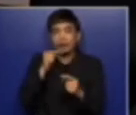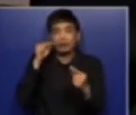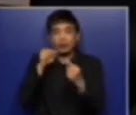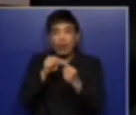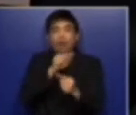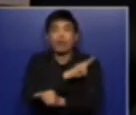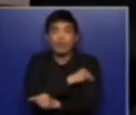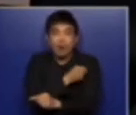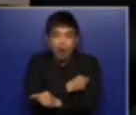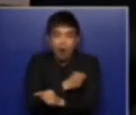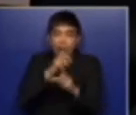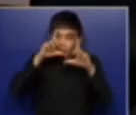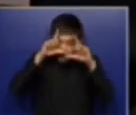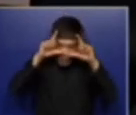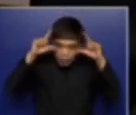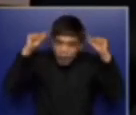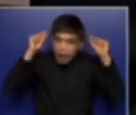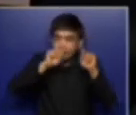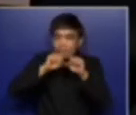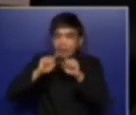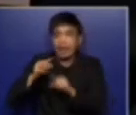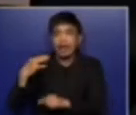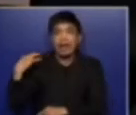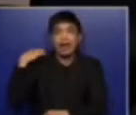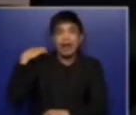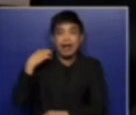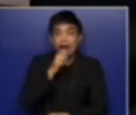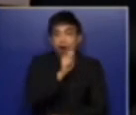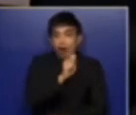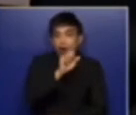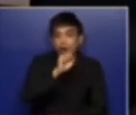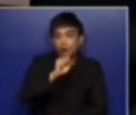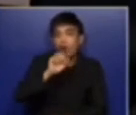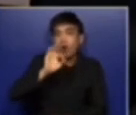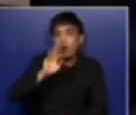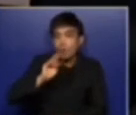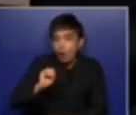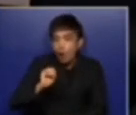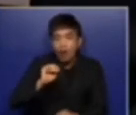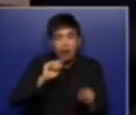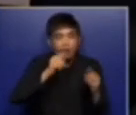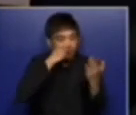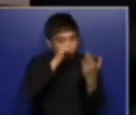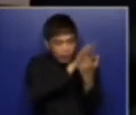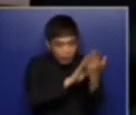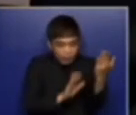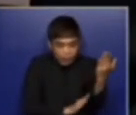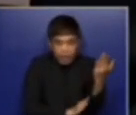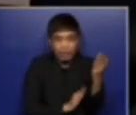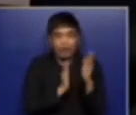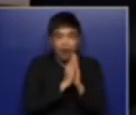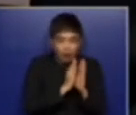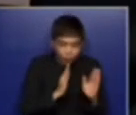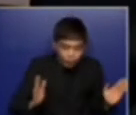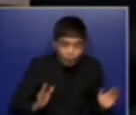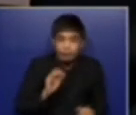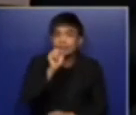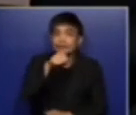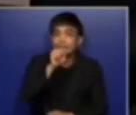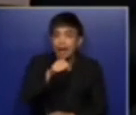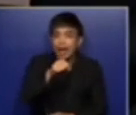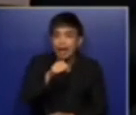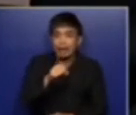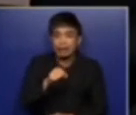าลรวมทั้งอสม.ทั้งประเทศมิใช่ดอกหรือ ไม่มีใครขอบคุณเ